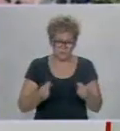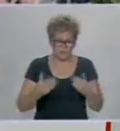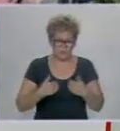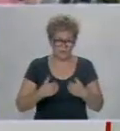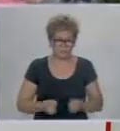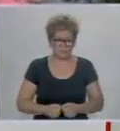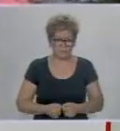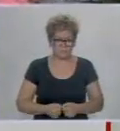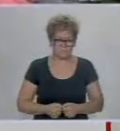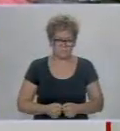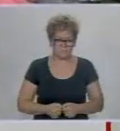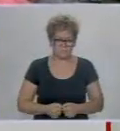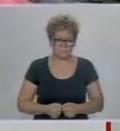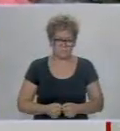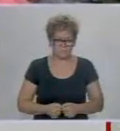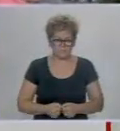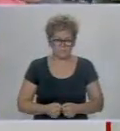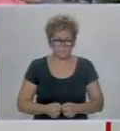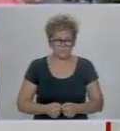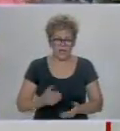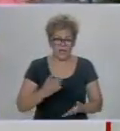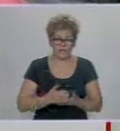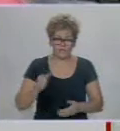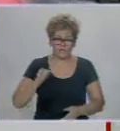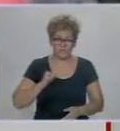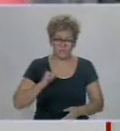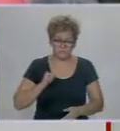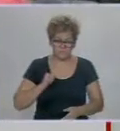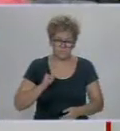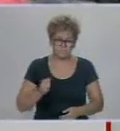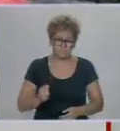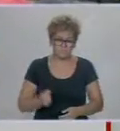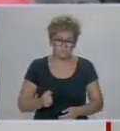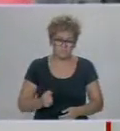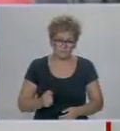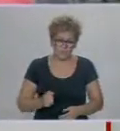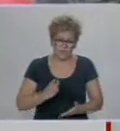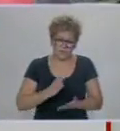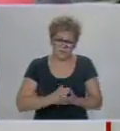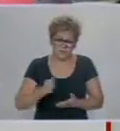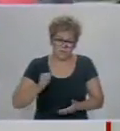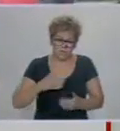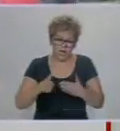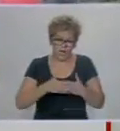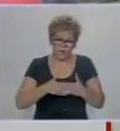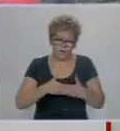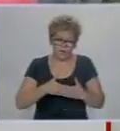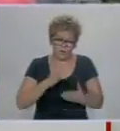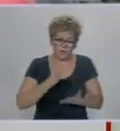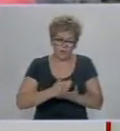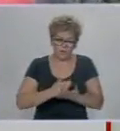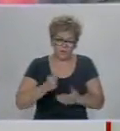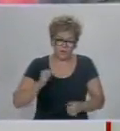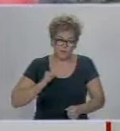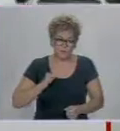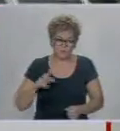dar... Putem spune că sunt adevărate pericole pe roți? Nu chiar adevărate pericole, dar nici